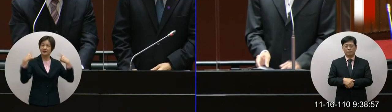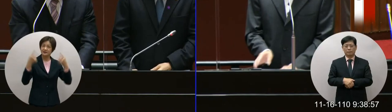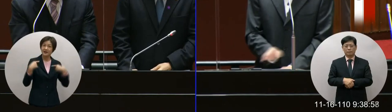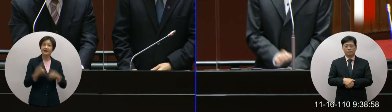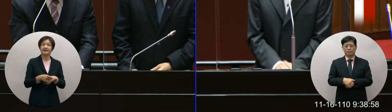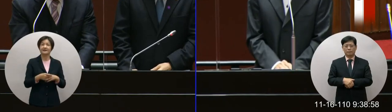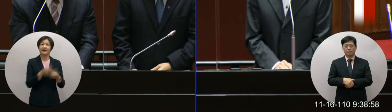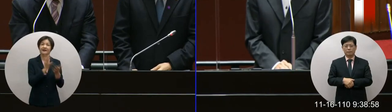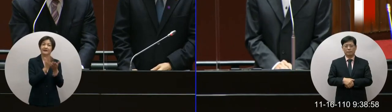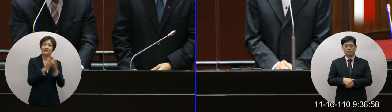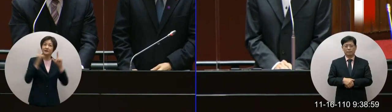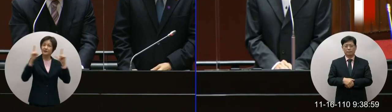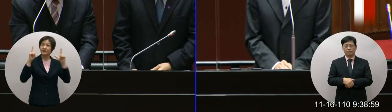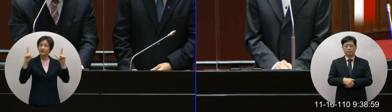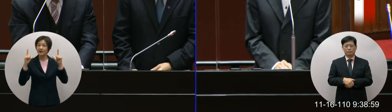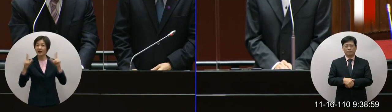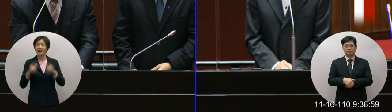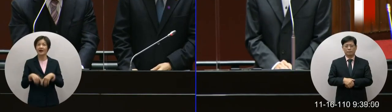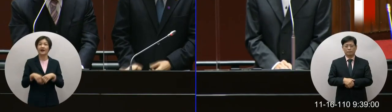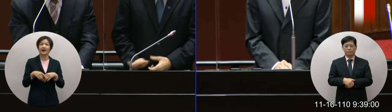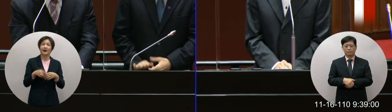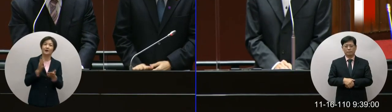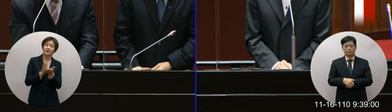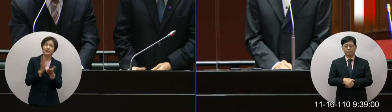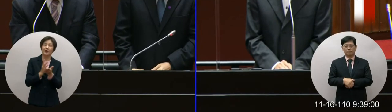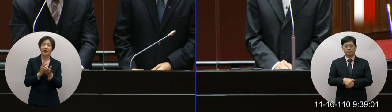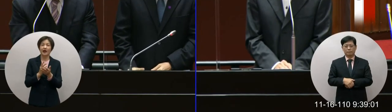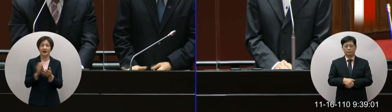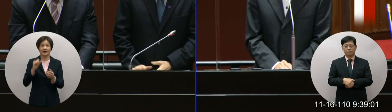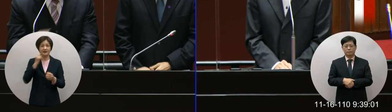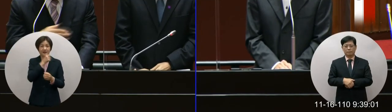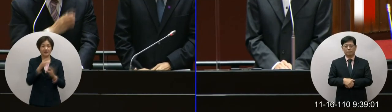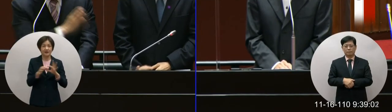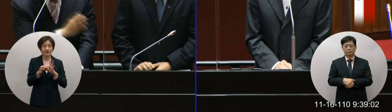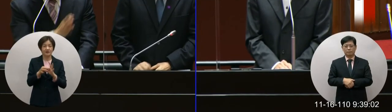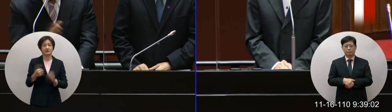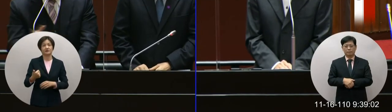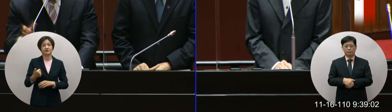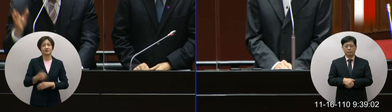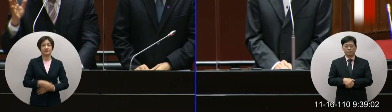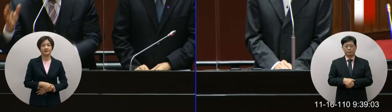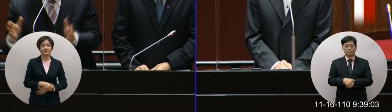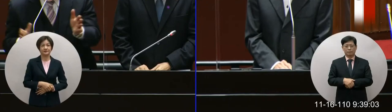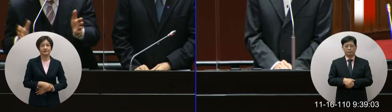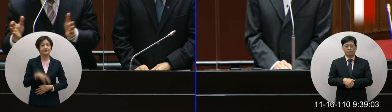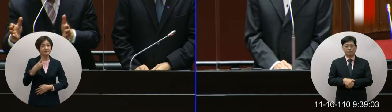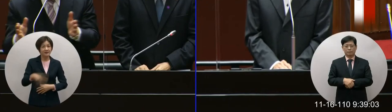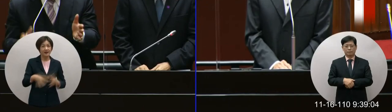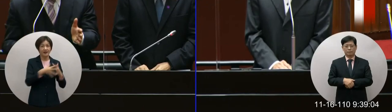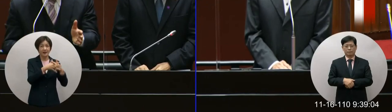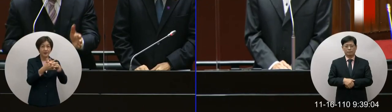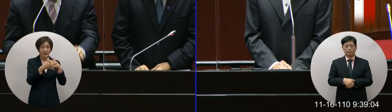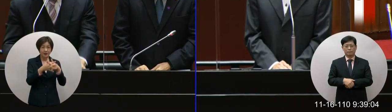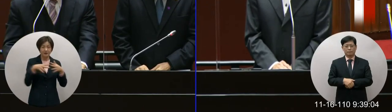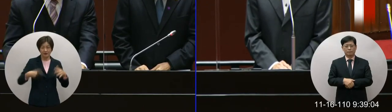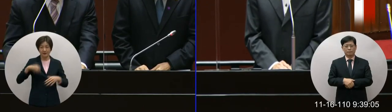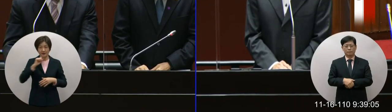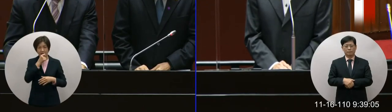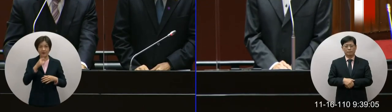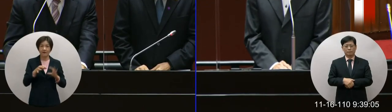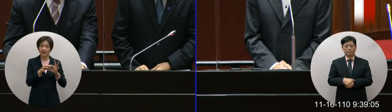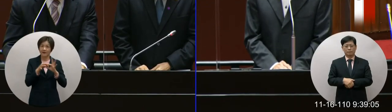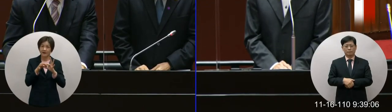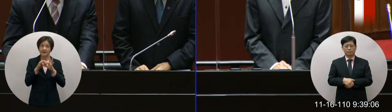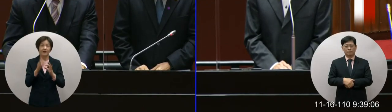表示跟台湾的关系坚若磐石，而美国跟我们各种联系的管道都非